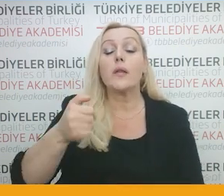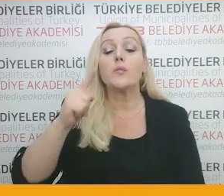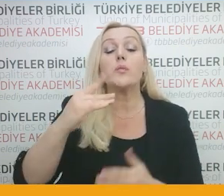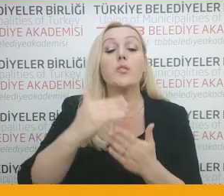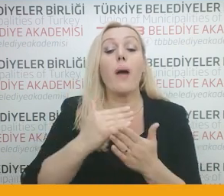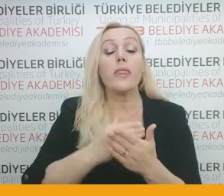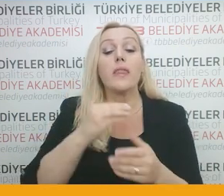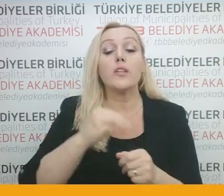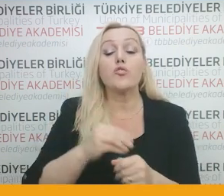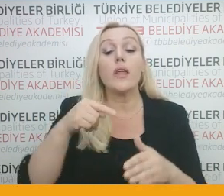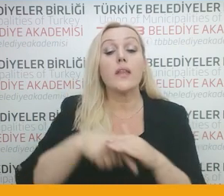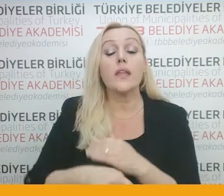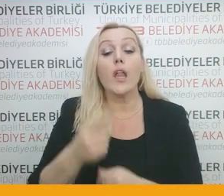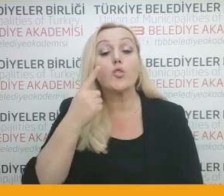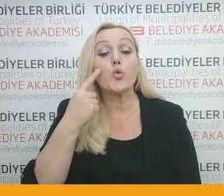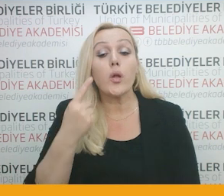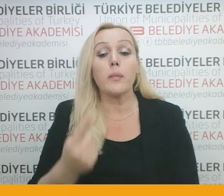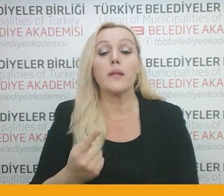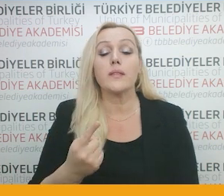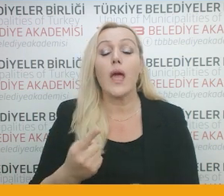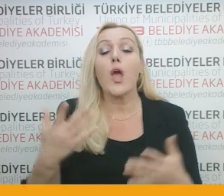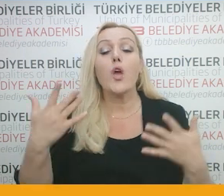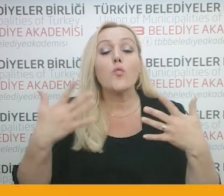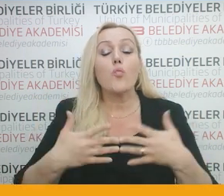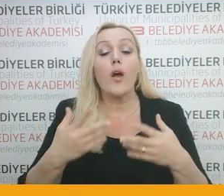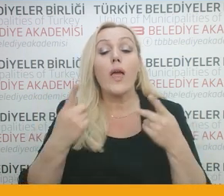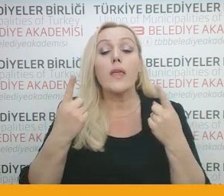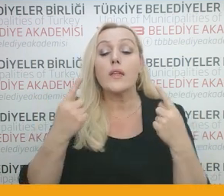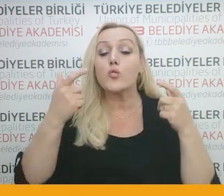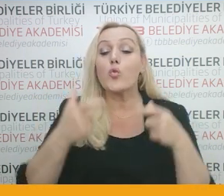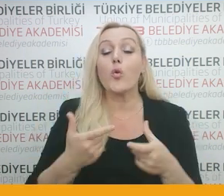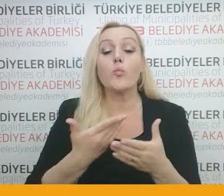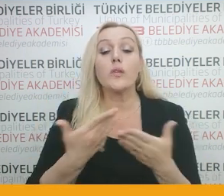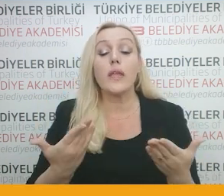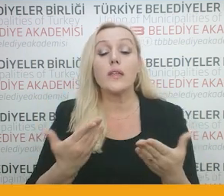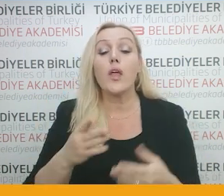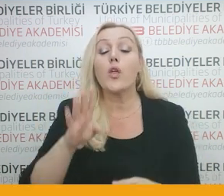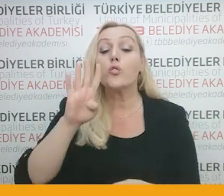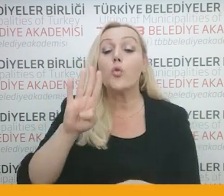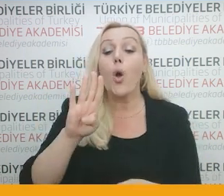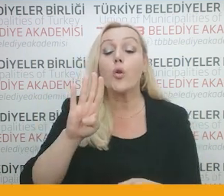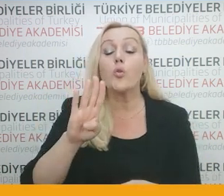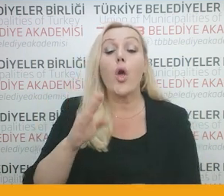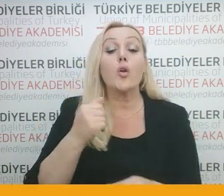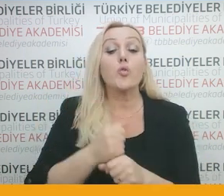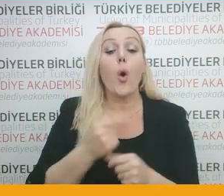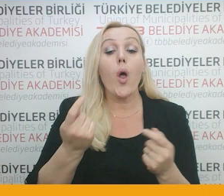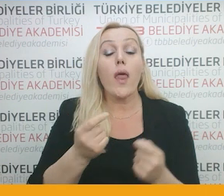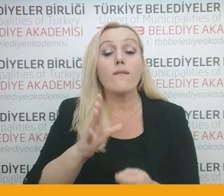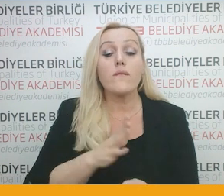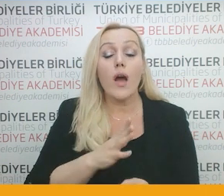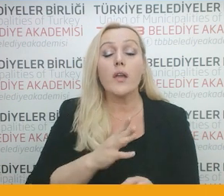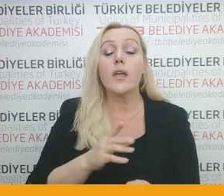maddede görebiliriz. Muhasebe yetkisinin görev sorumluluğu nedir arkadaşlar? 4 esas görev var.